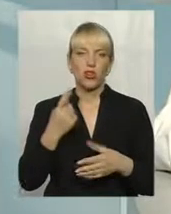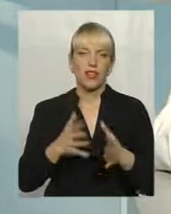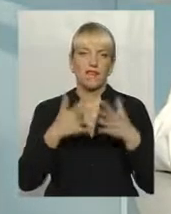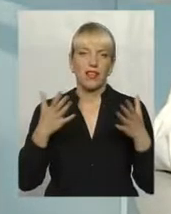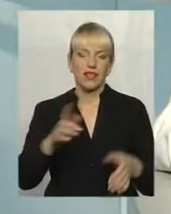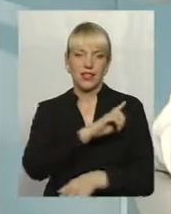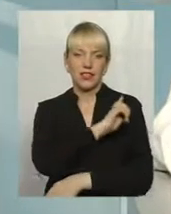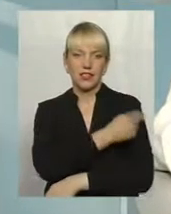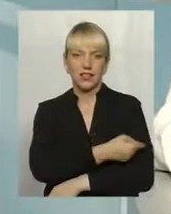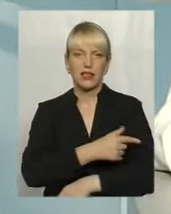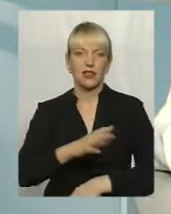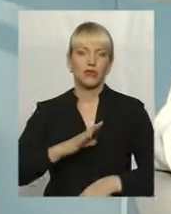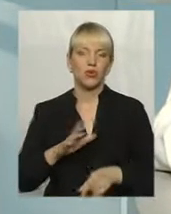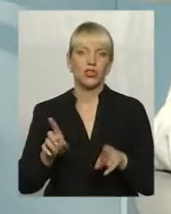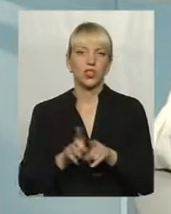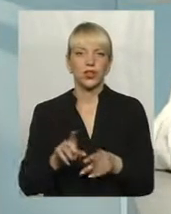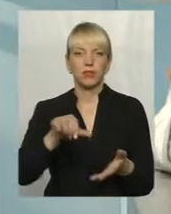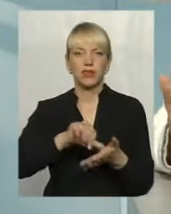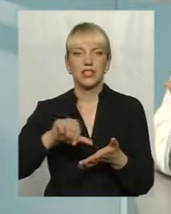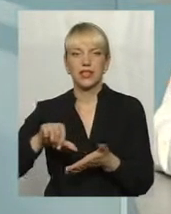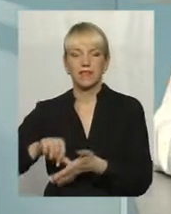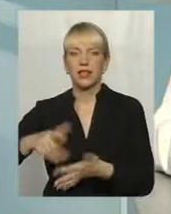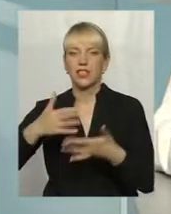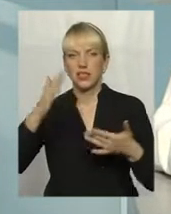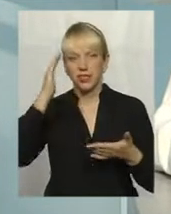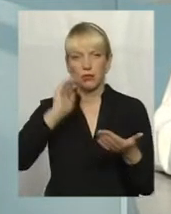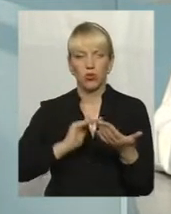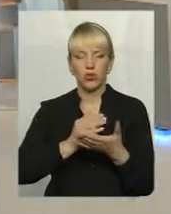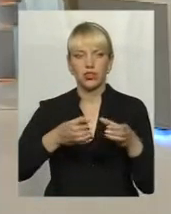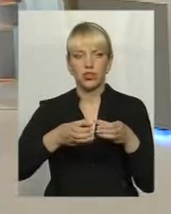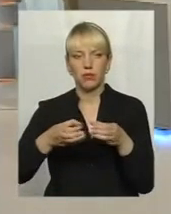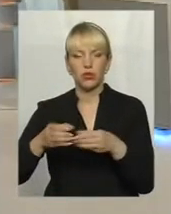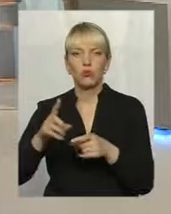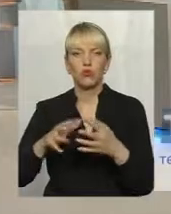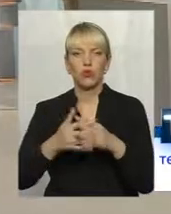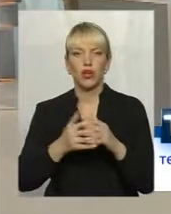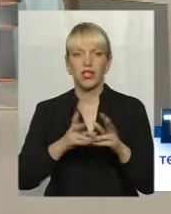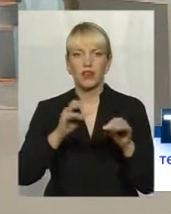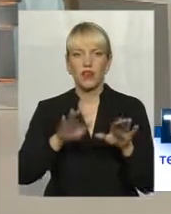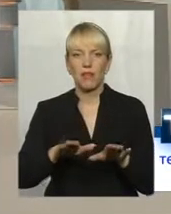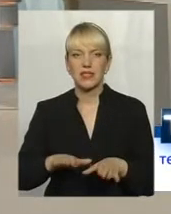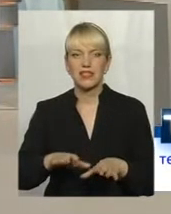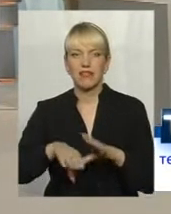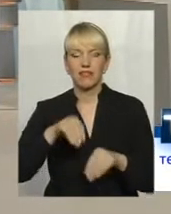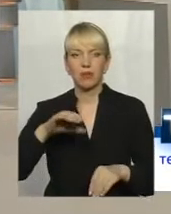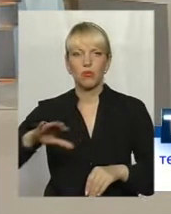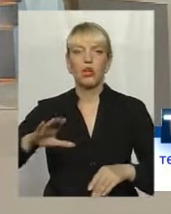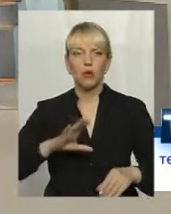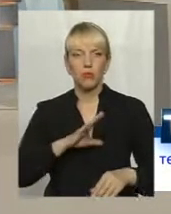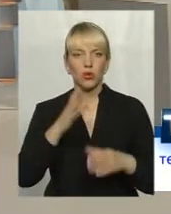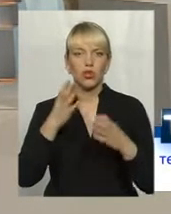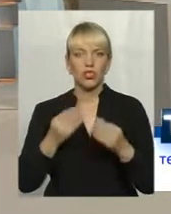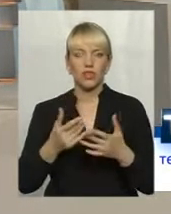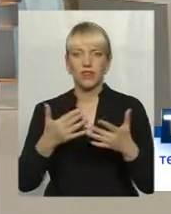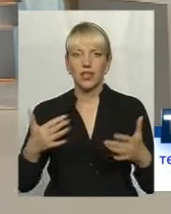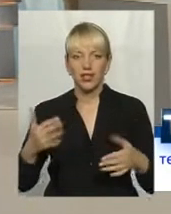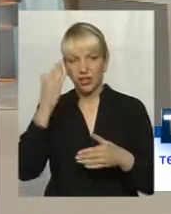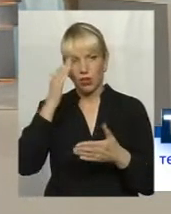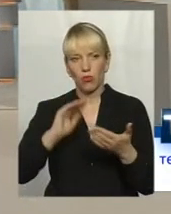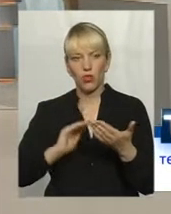сила. Були сьогодні в залі представники різних політичних партій, тому що аграрії на місцевих виборах були дійсно ще в різних